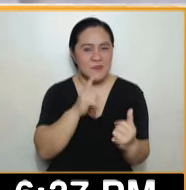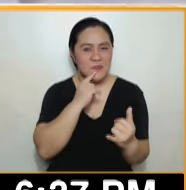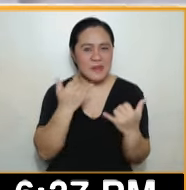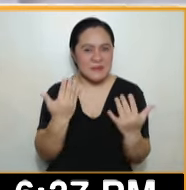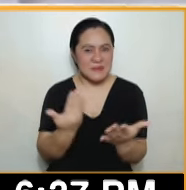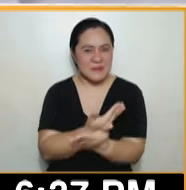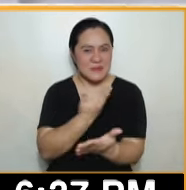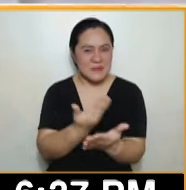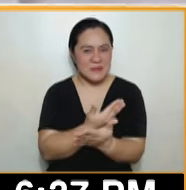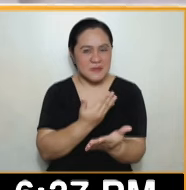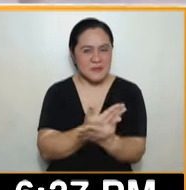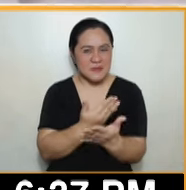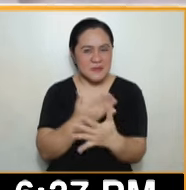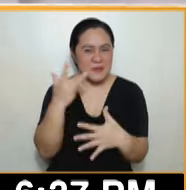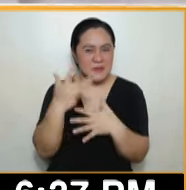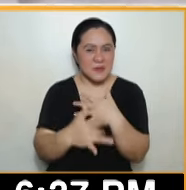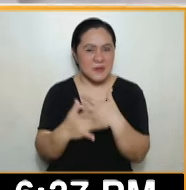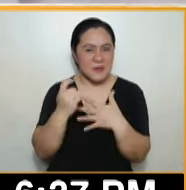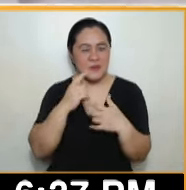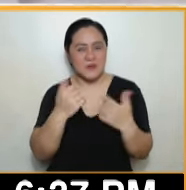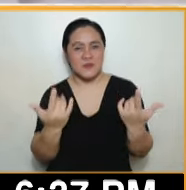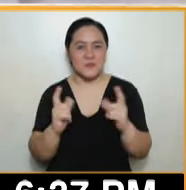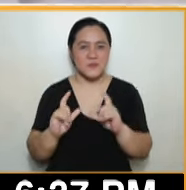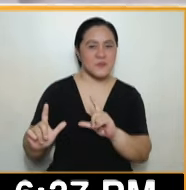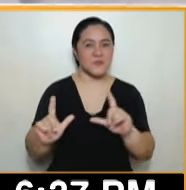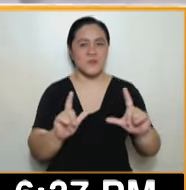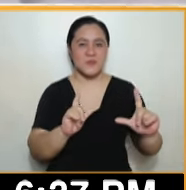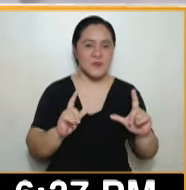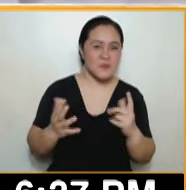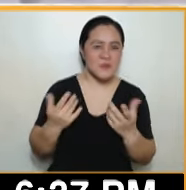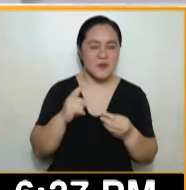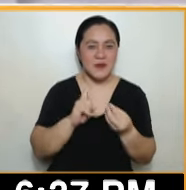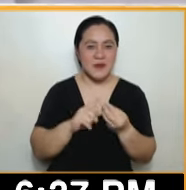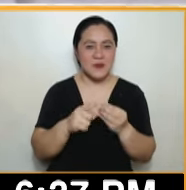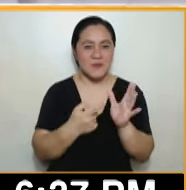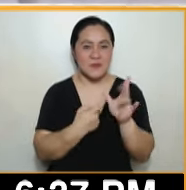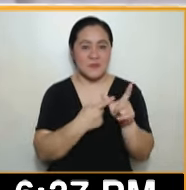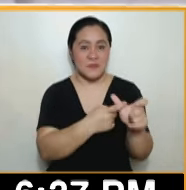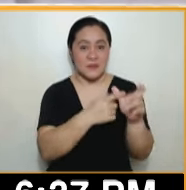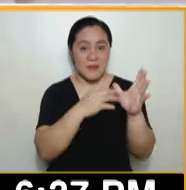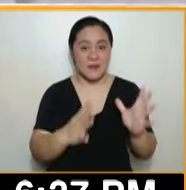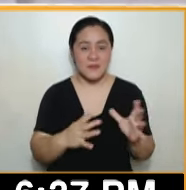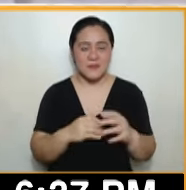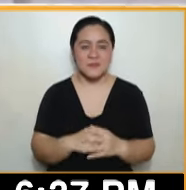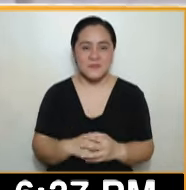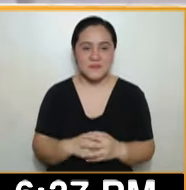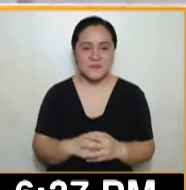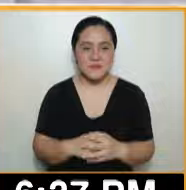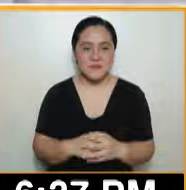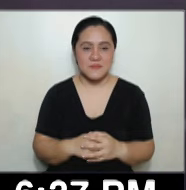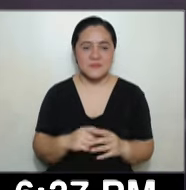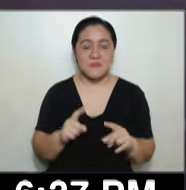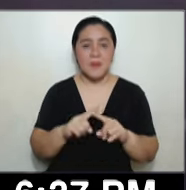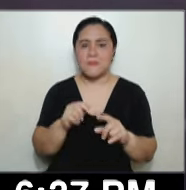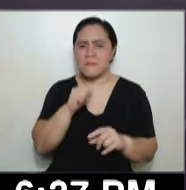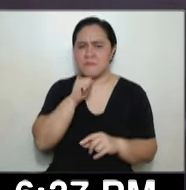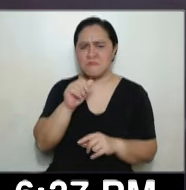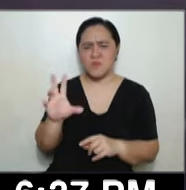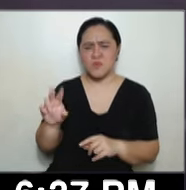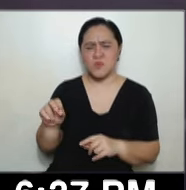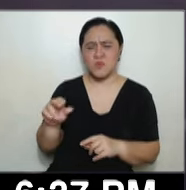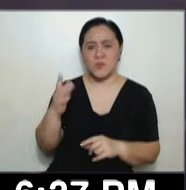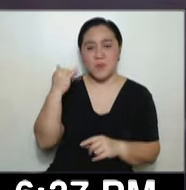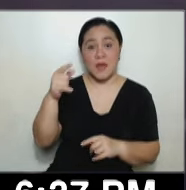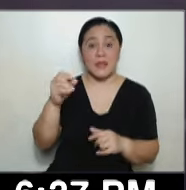late na ba para sa pagporma ng mga kandidato? Mukhang hindi naman. Dahil usually naman kasi kung nagpaplano ka for